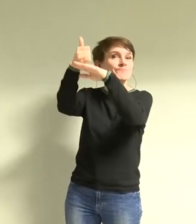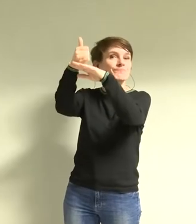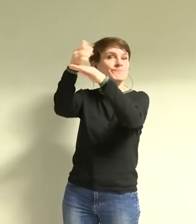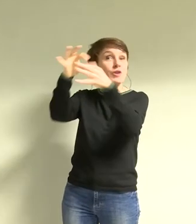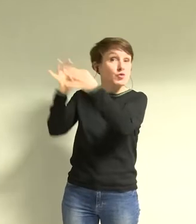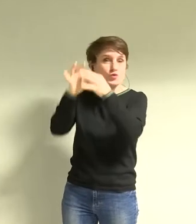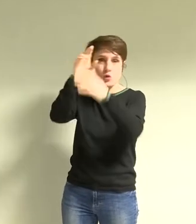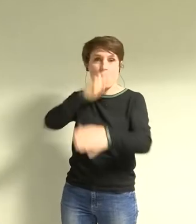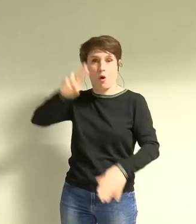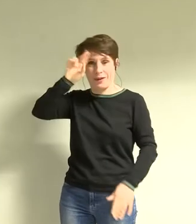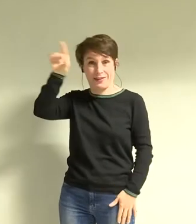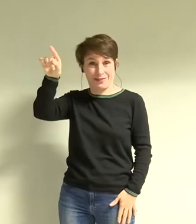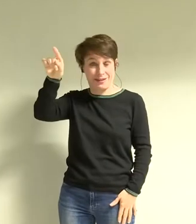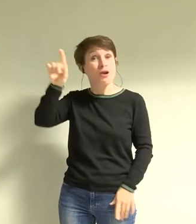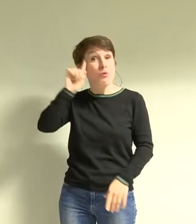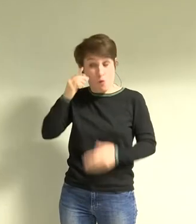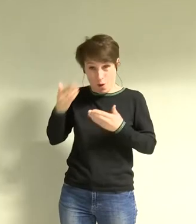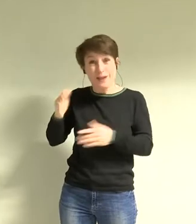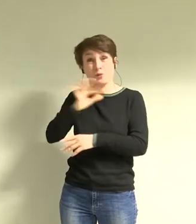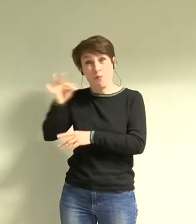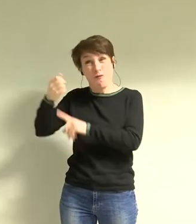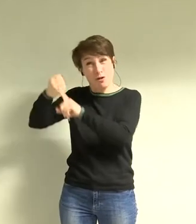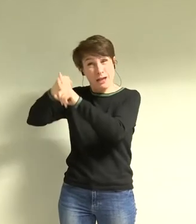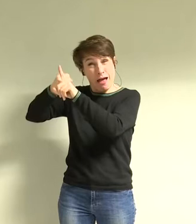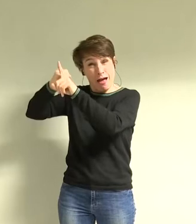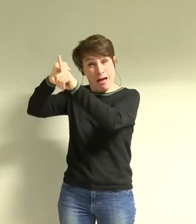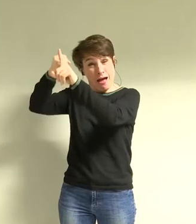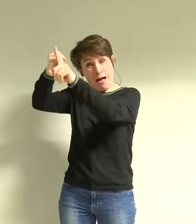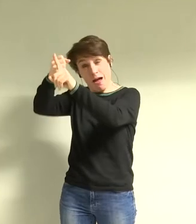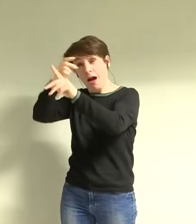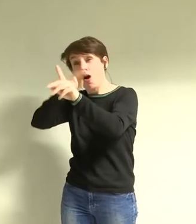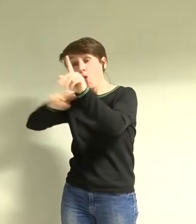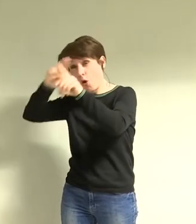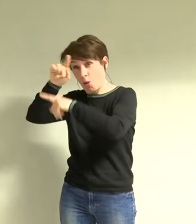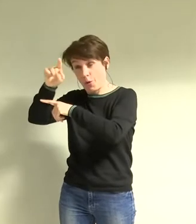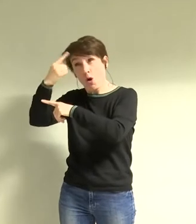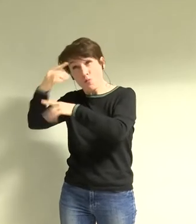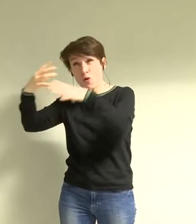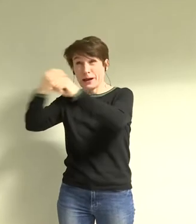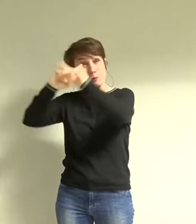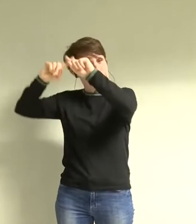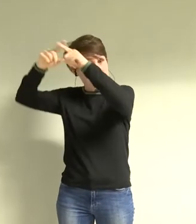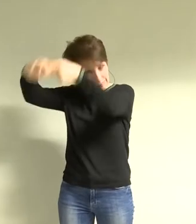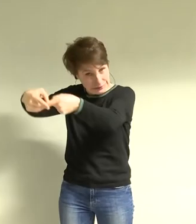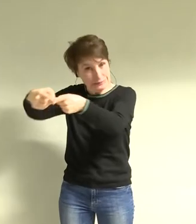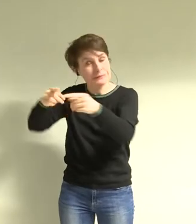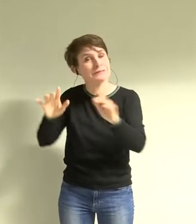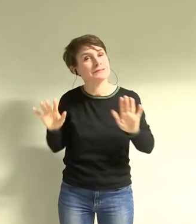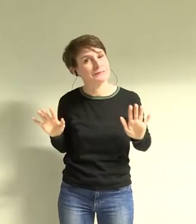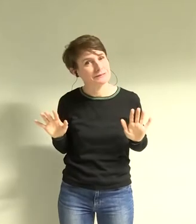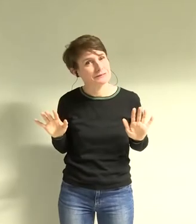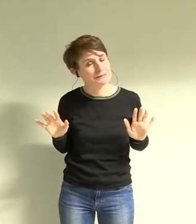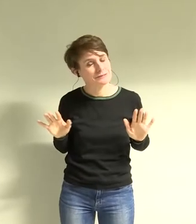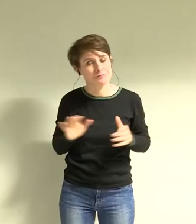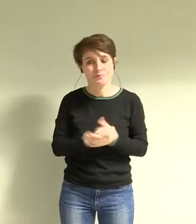a tenté et se bat pour avoir un certain nombre de résultats est un cadre qui va dans le sens de votre